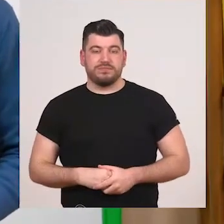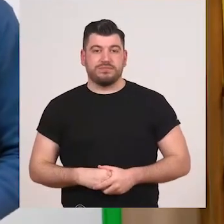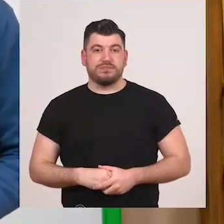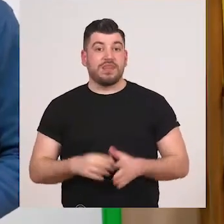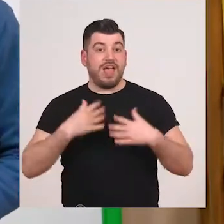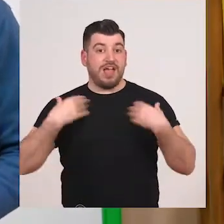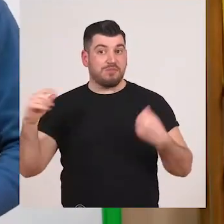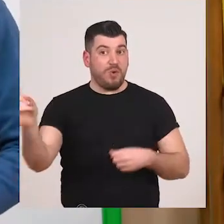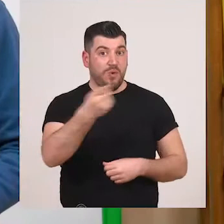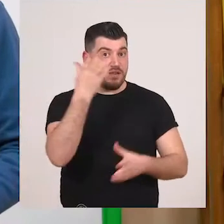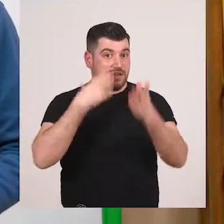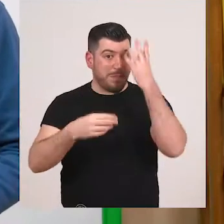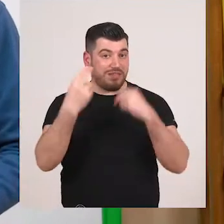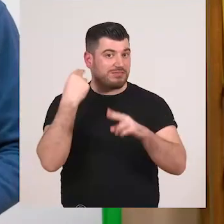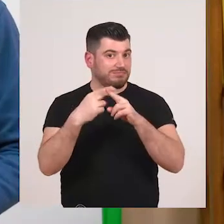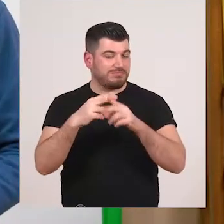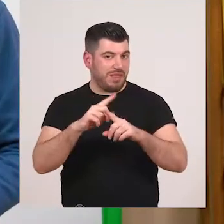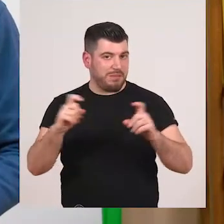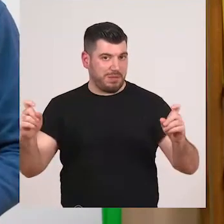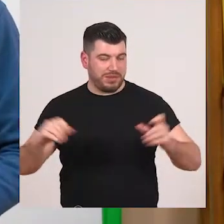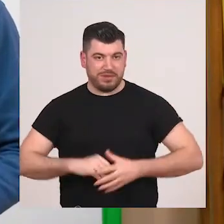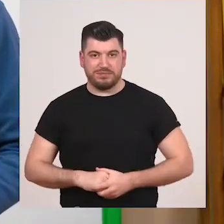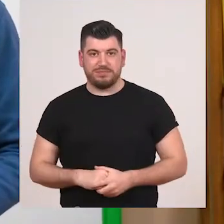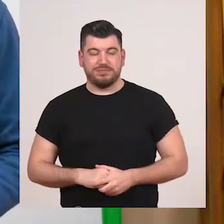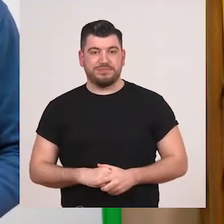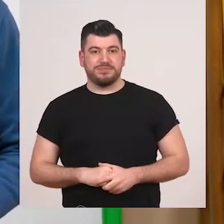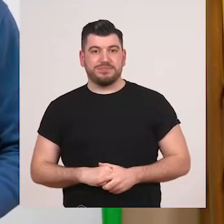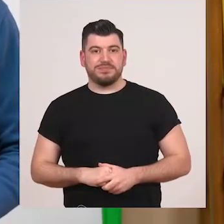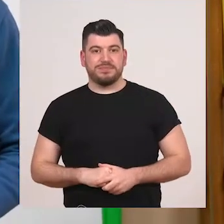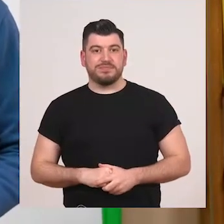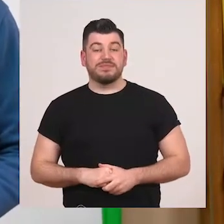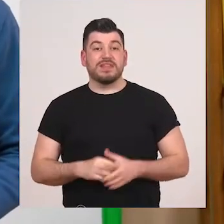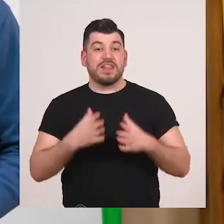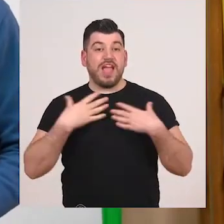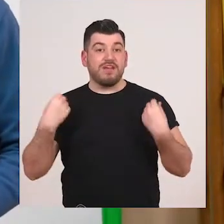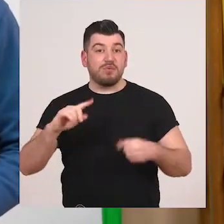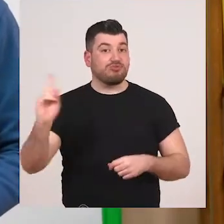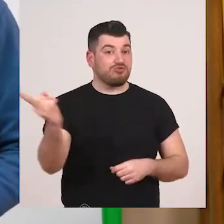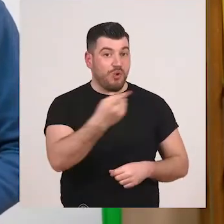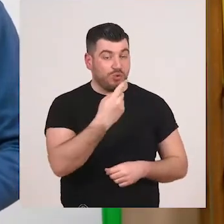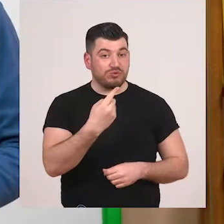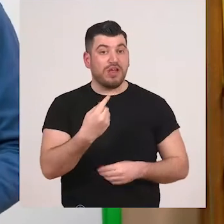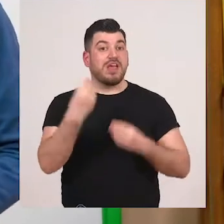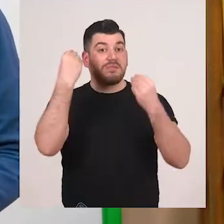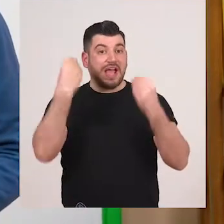Εύχομαι να μάθατε πολλά και χρήσιμα πράγματα και σας εύχομαι να